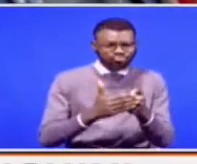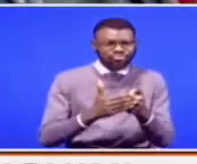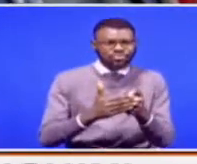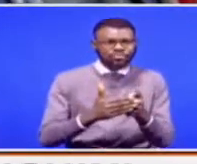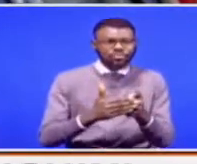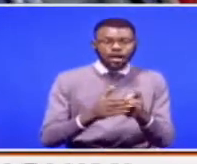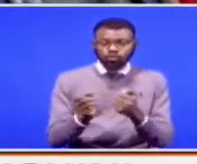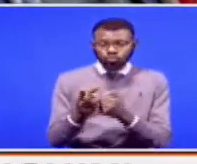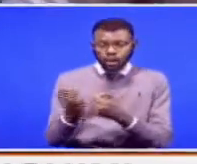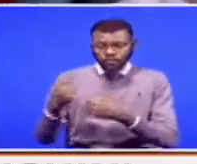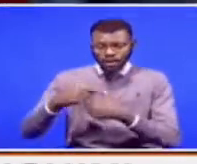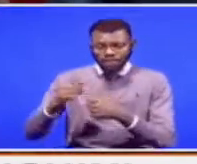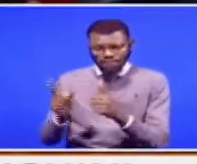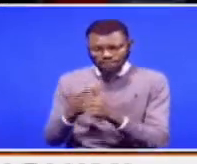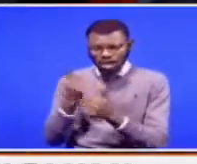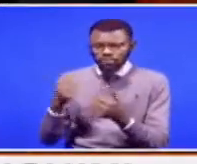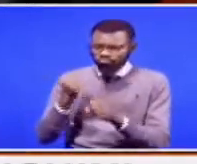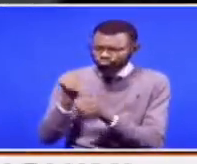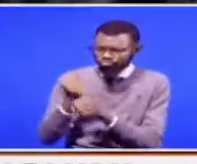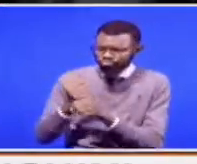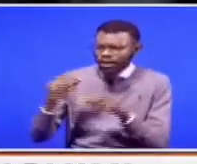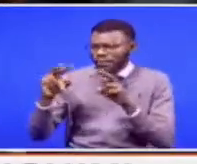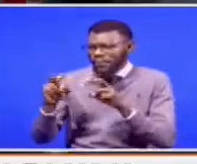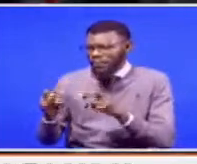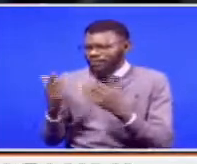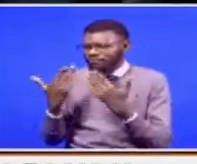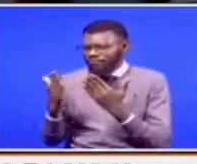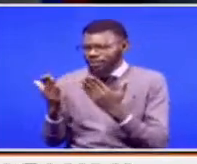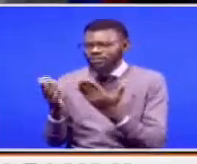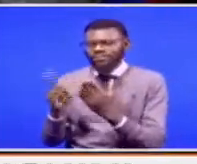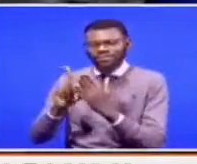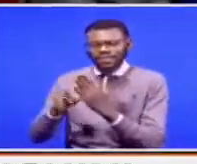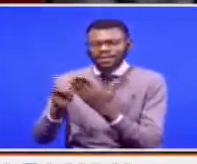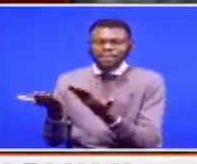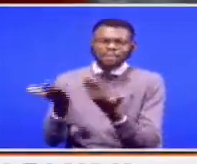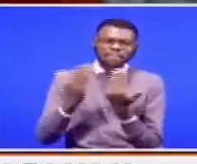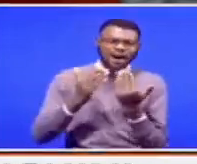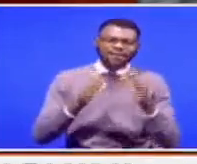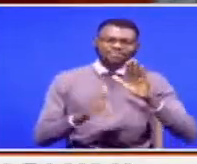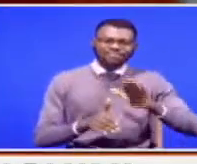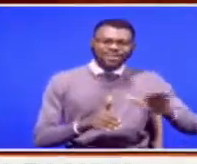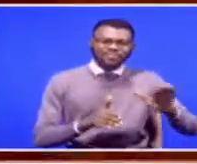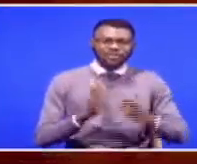12 yalizopatiwa na kamati hii ya kawi kutamatika ili kutoa taarifa kamili.